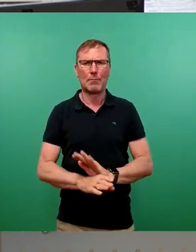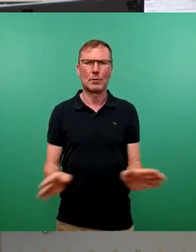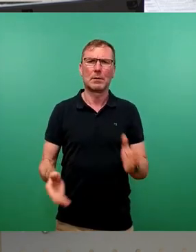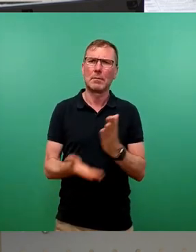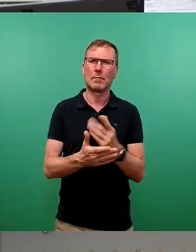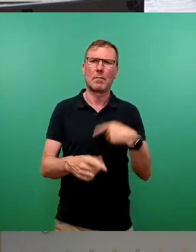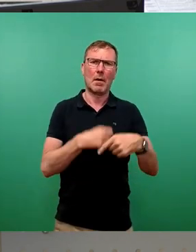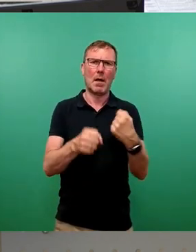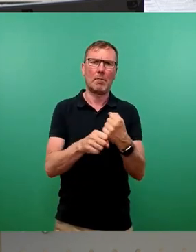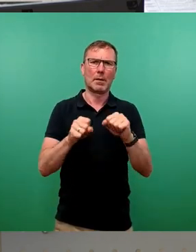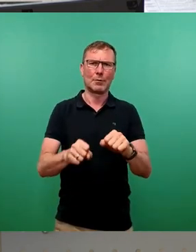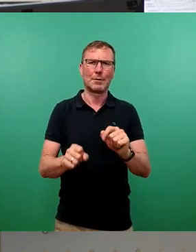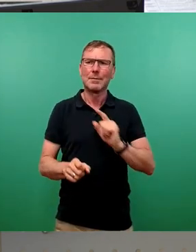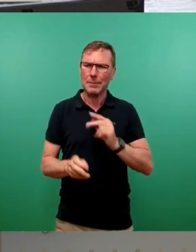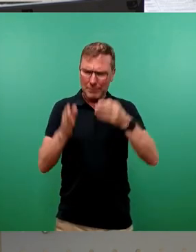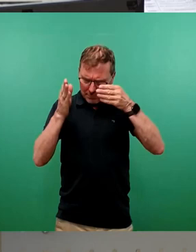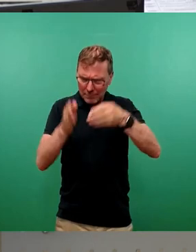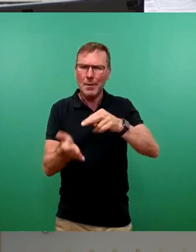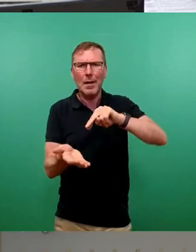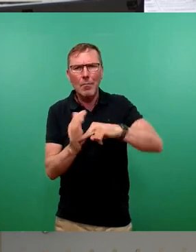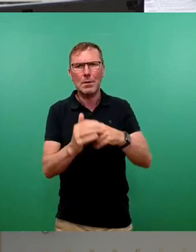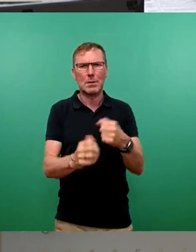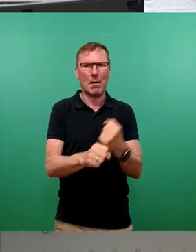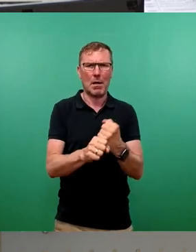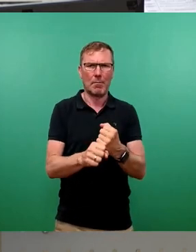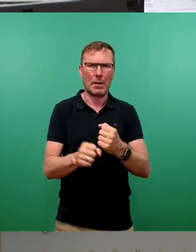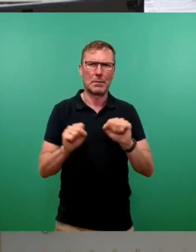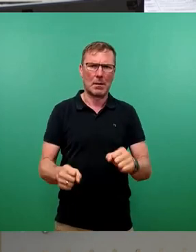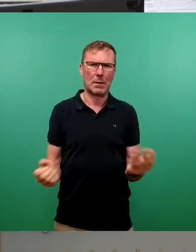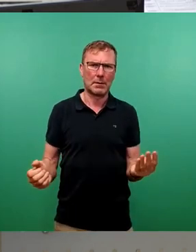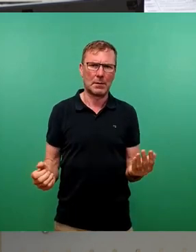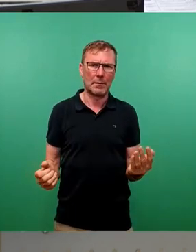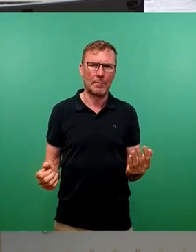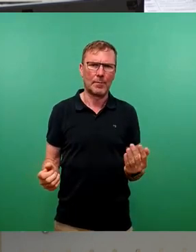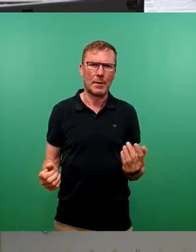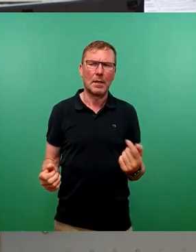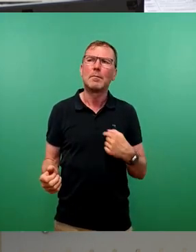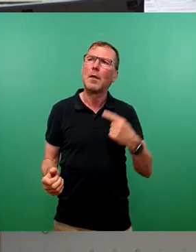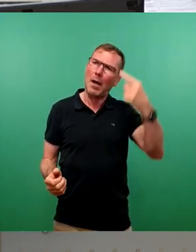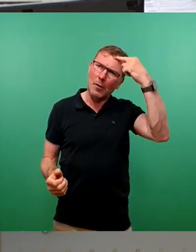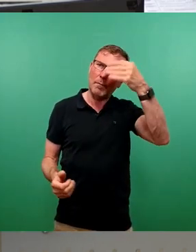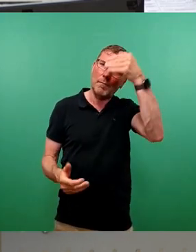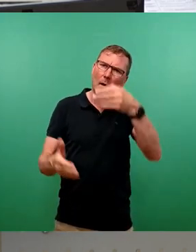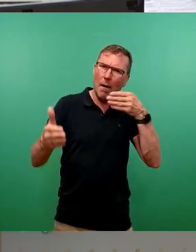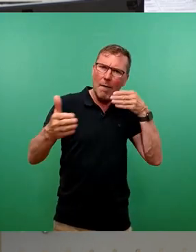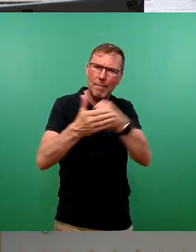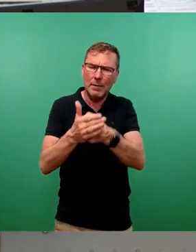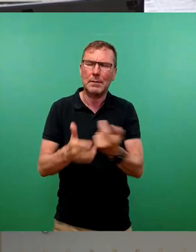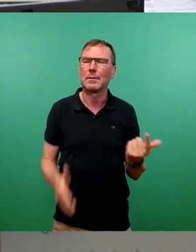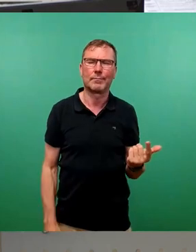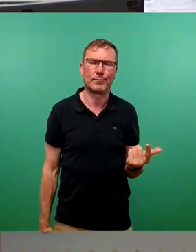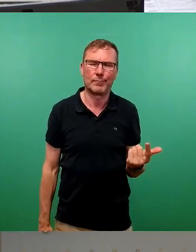der eigentlichen politischen Arbeit zuwenden. Mit dem Kopf durch die Wand bringt selten mehr als dicke